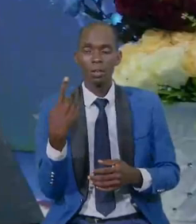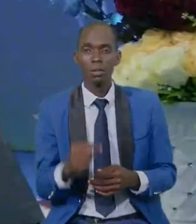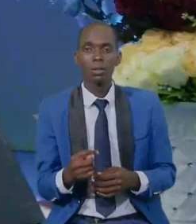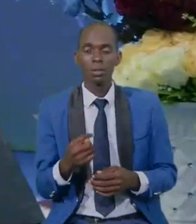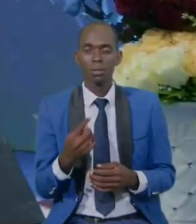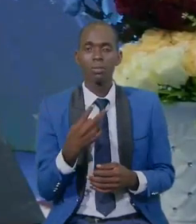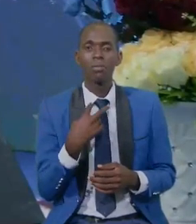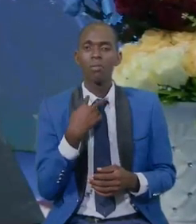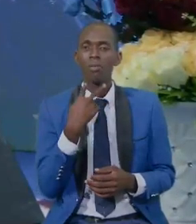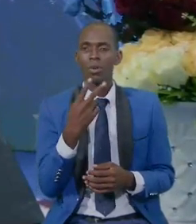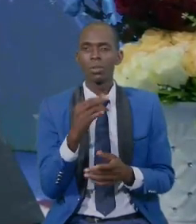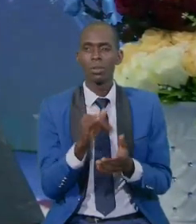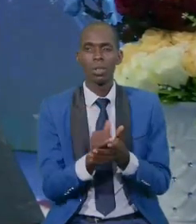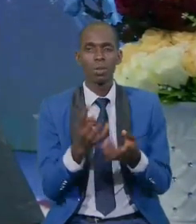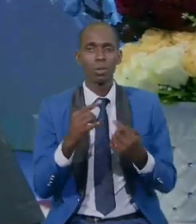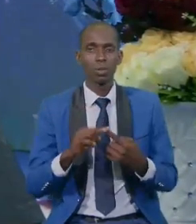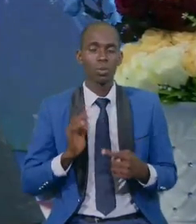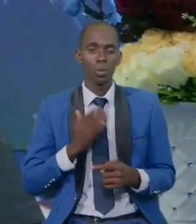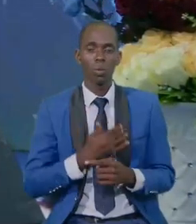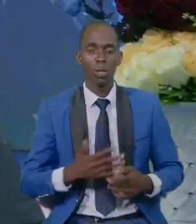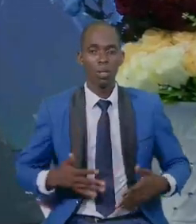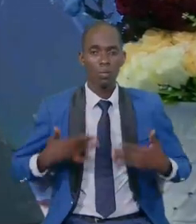Ce sont les versets qui viennent dans nos vies,